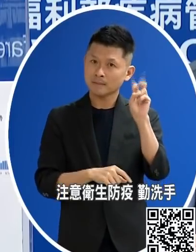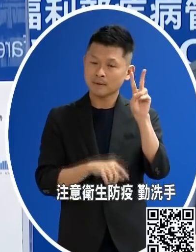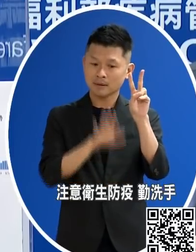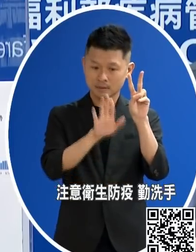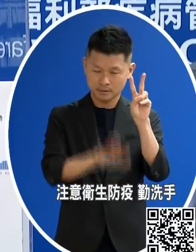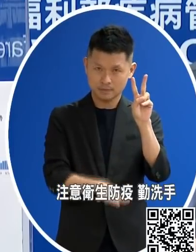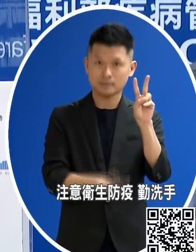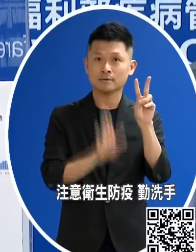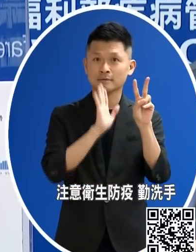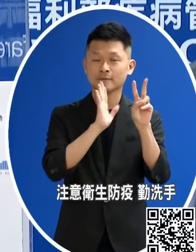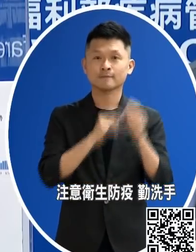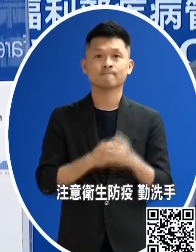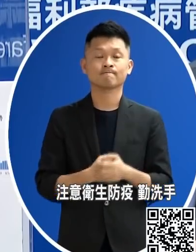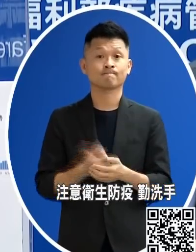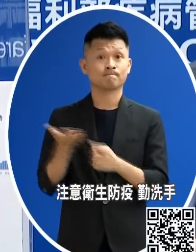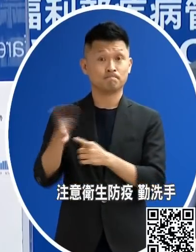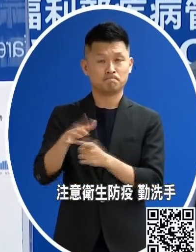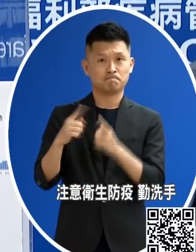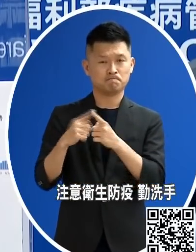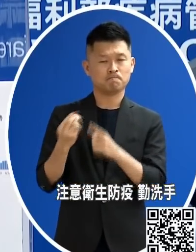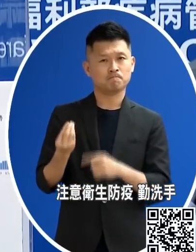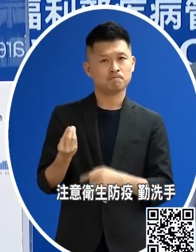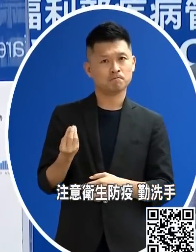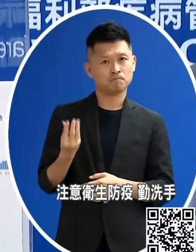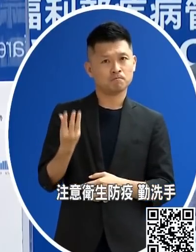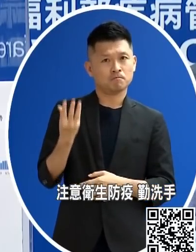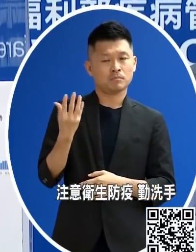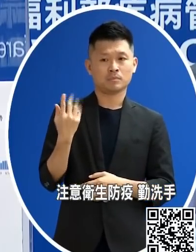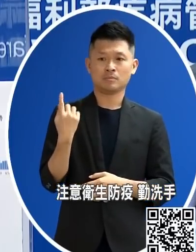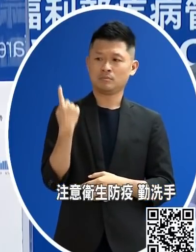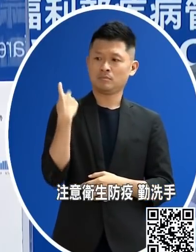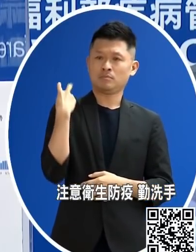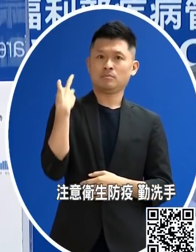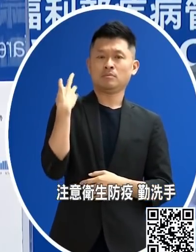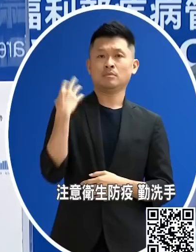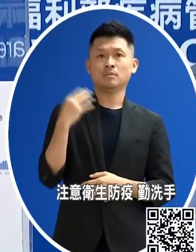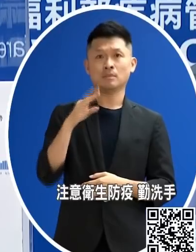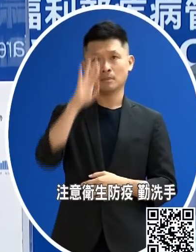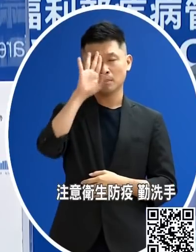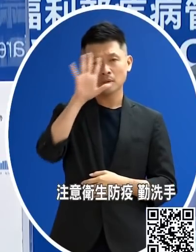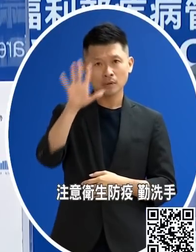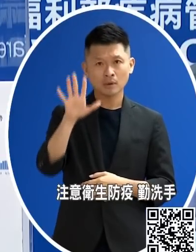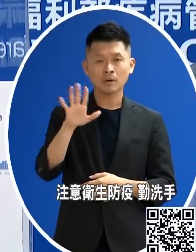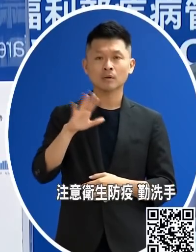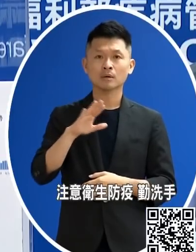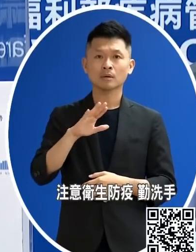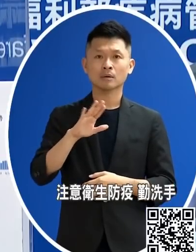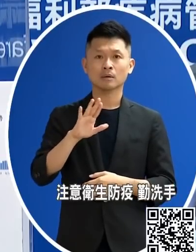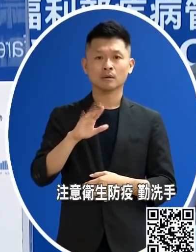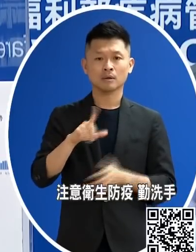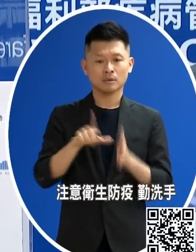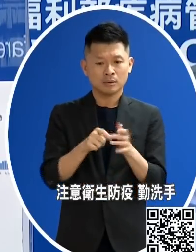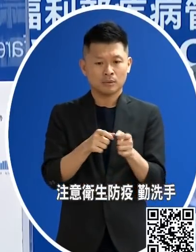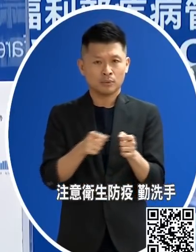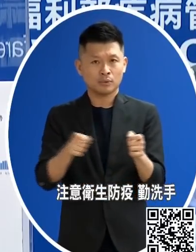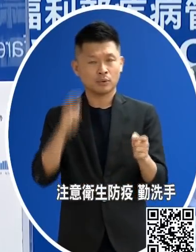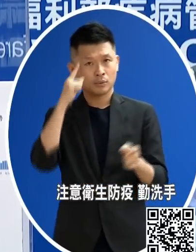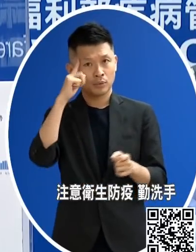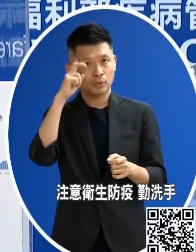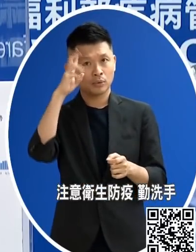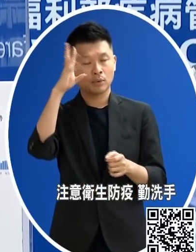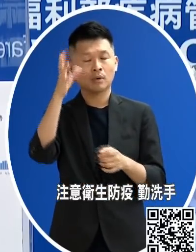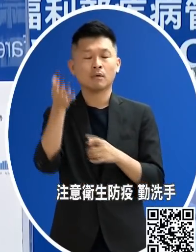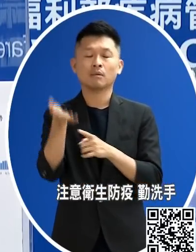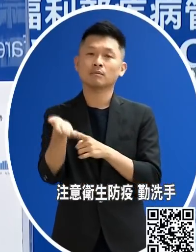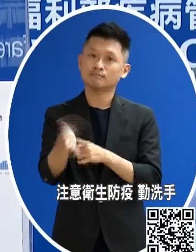以下。那死亡个案比较多，还是跟前一段时间的病例，它大概经过一段时间，那死亡个案